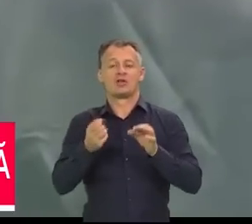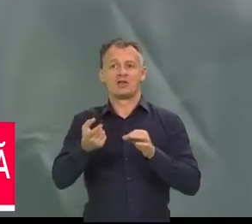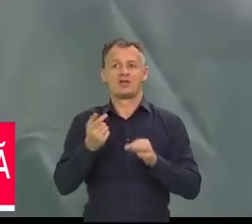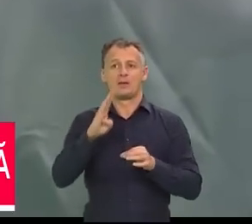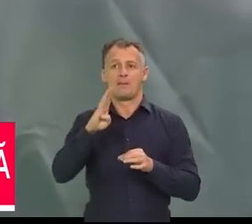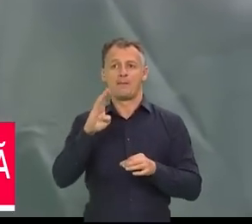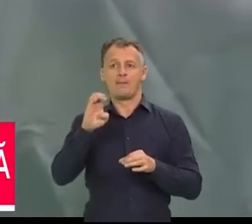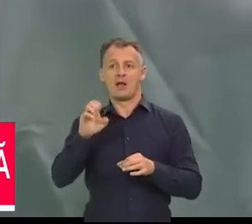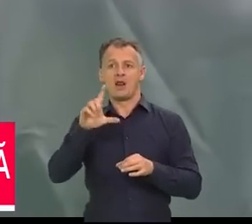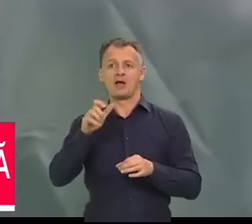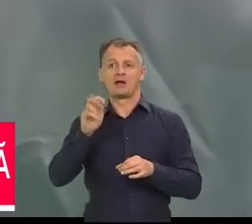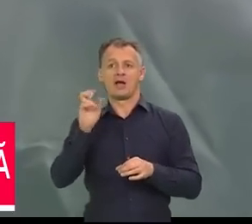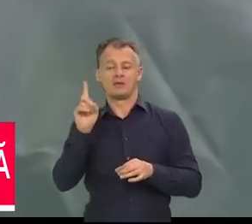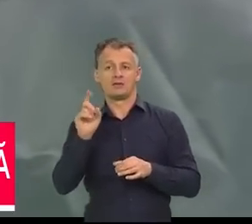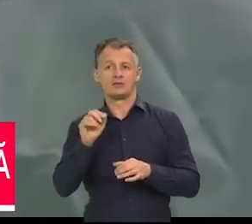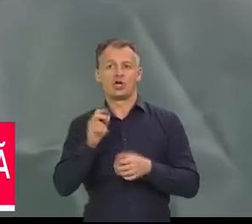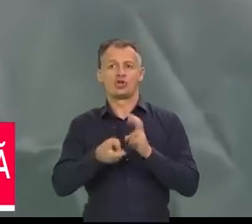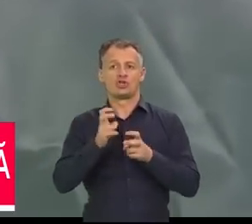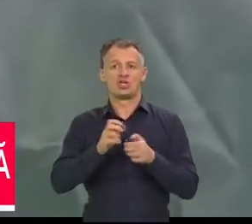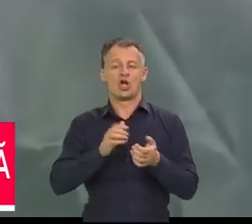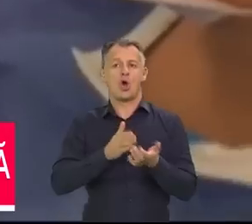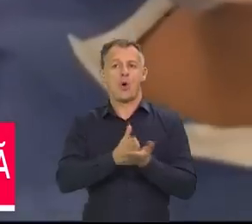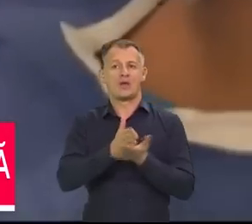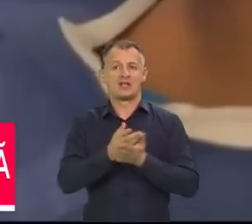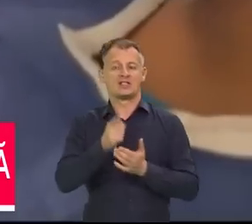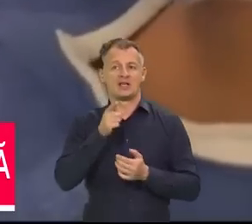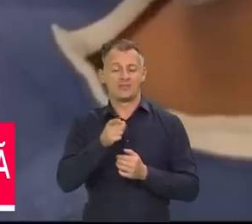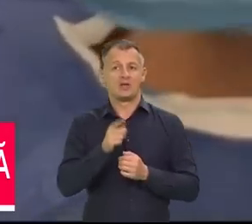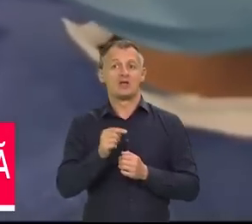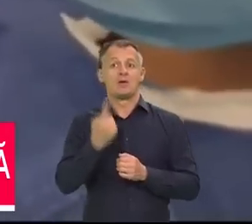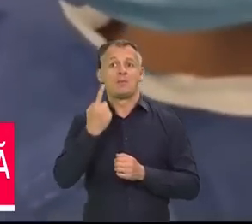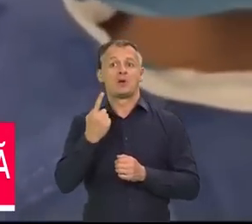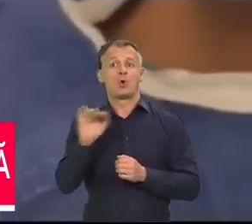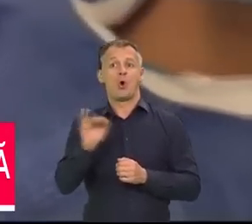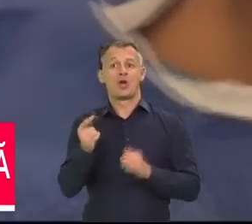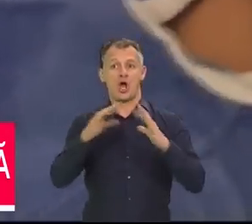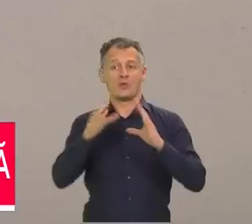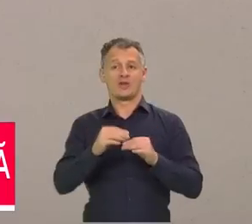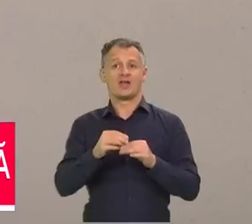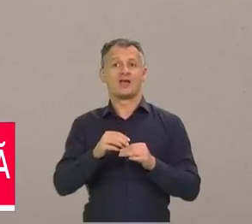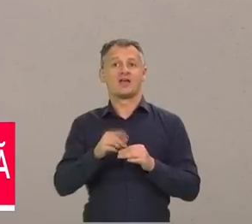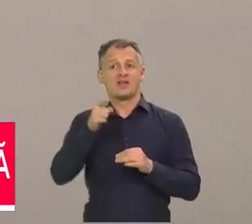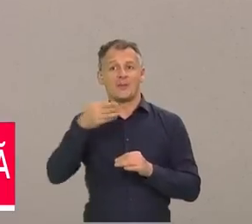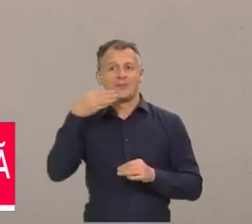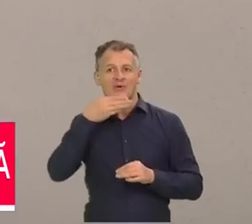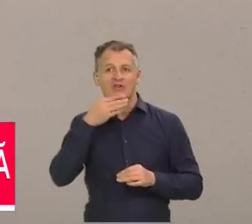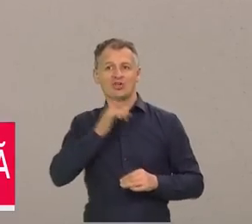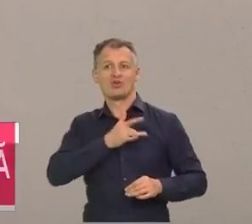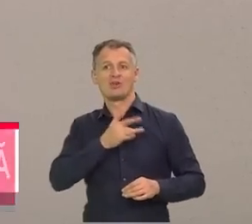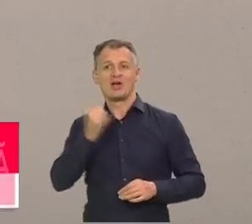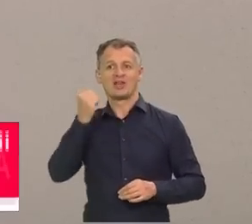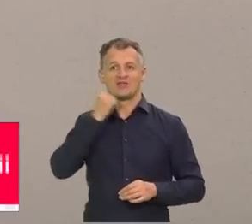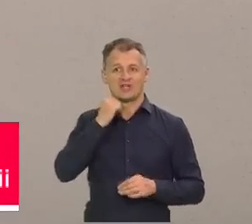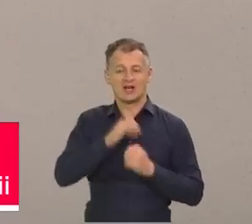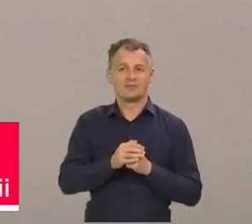ocupat de operația Alexandrei. Ea este primul copil din România care beneficiază de miracolele unei inimi artificiale. Un dispozitiv sub formă de pompă